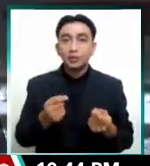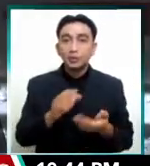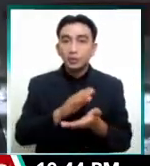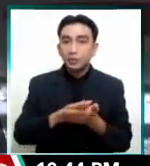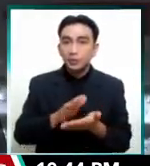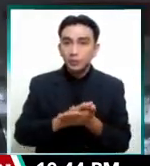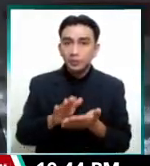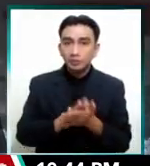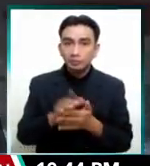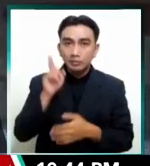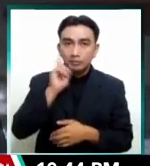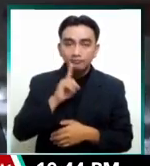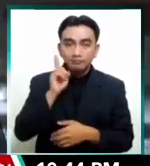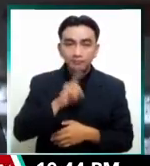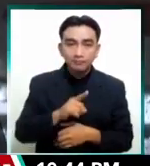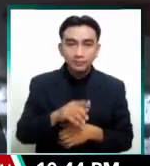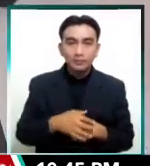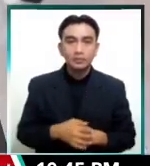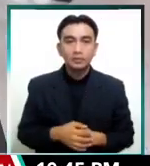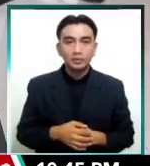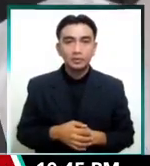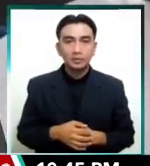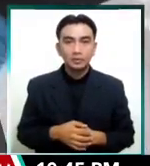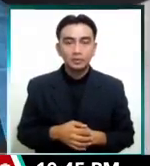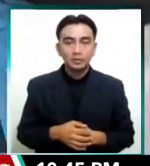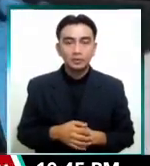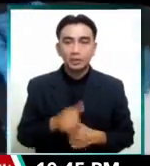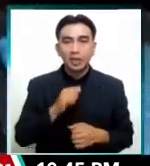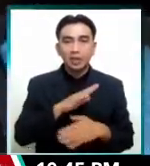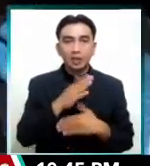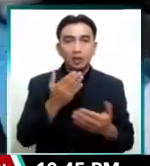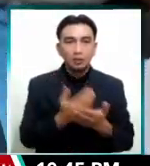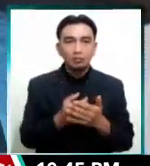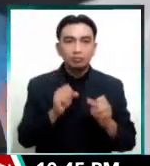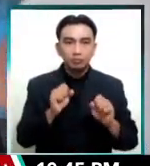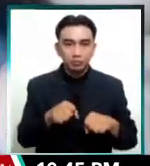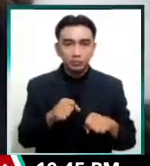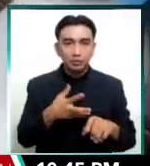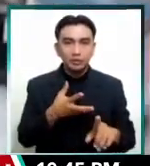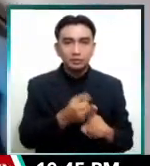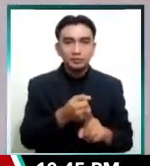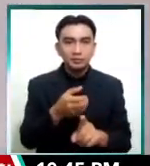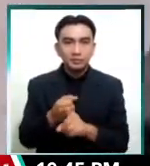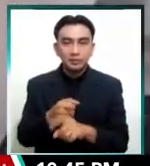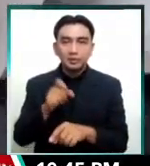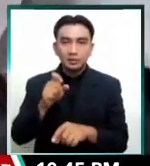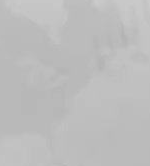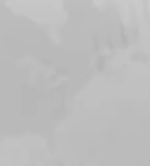lahat ng pesticide kayang puksain ang mga surot, kaya mainam kumonsulta sa eksperto.